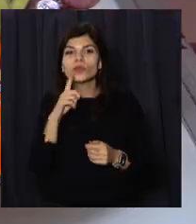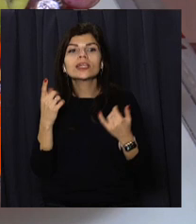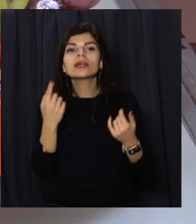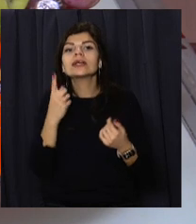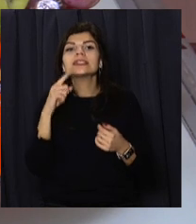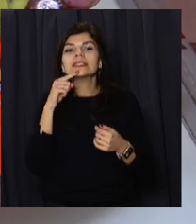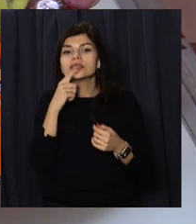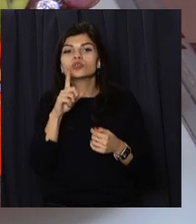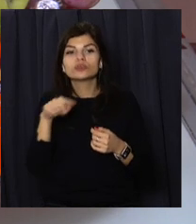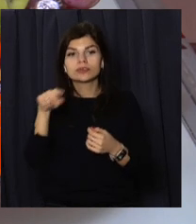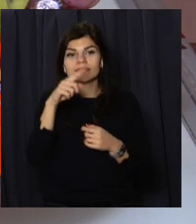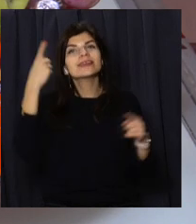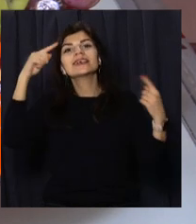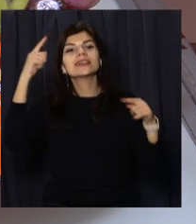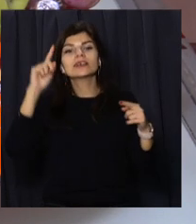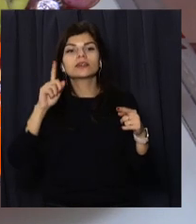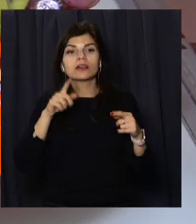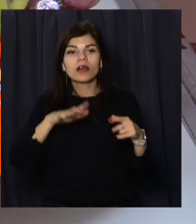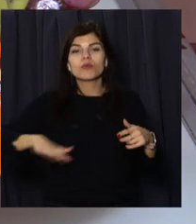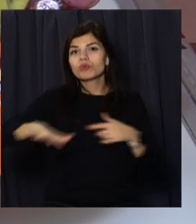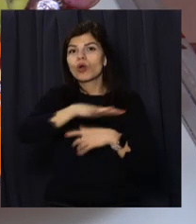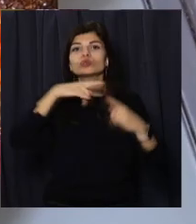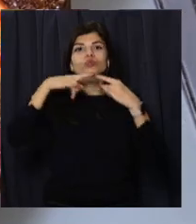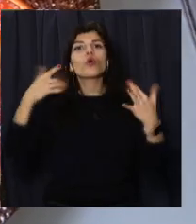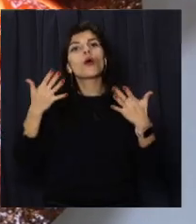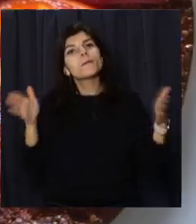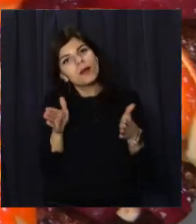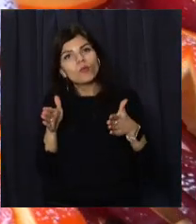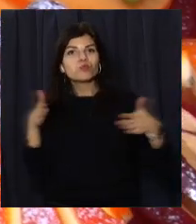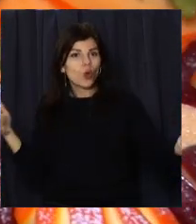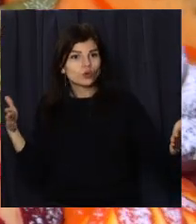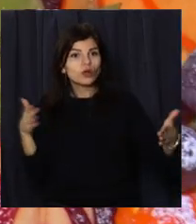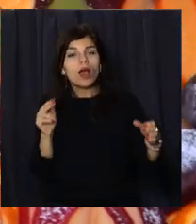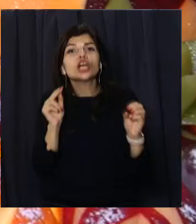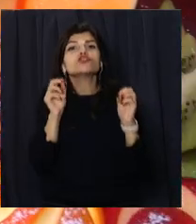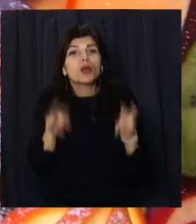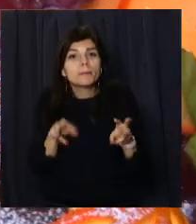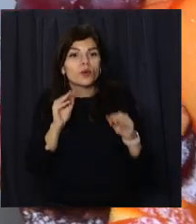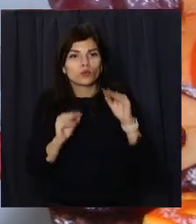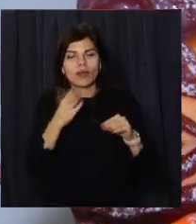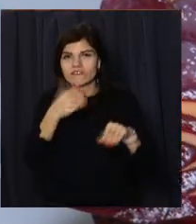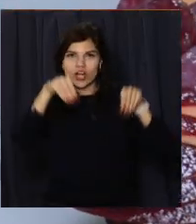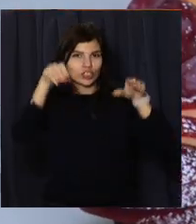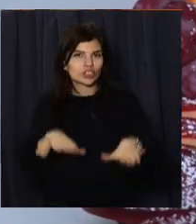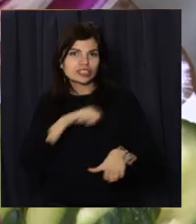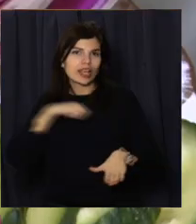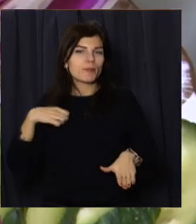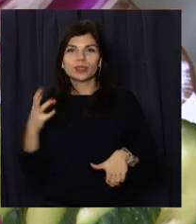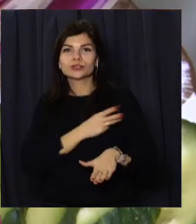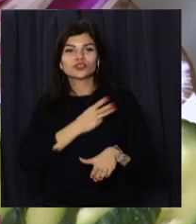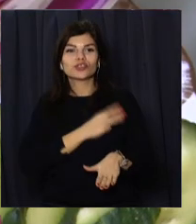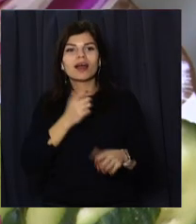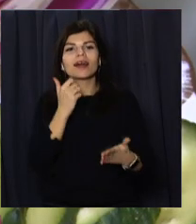фантазії – площа стола. А те, як саме і чим її прикрасити – вирішувати тільки вам. Прислуховуватися до свого серця